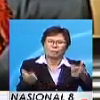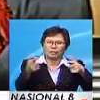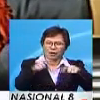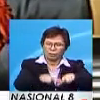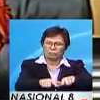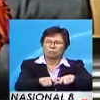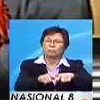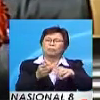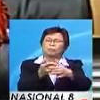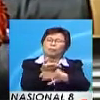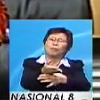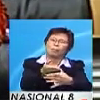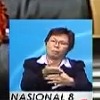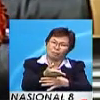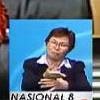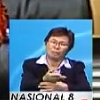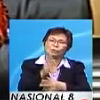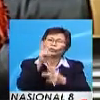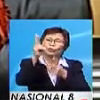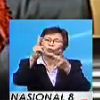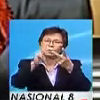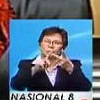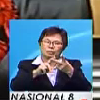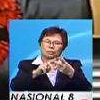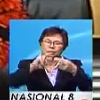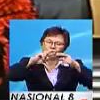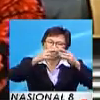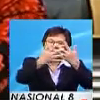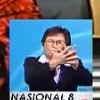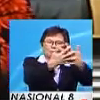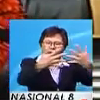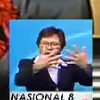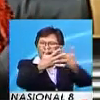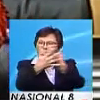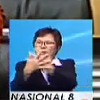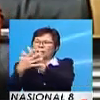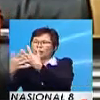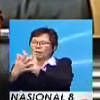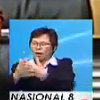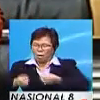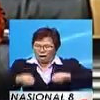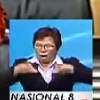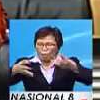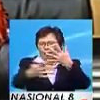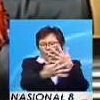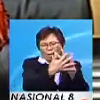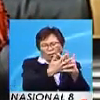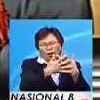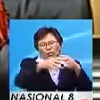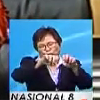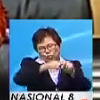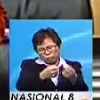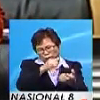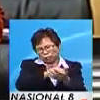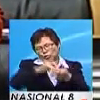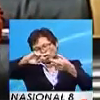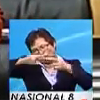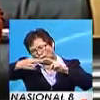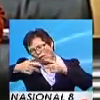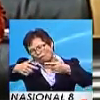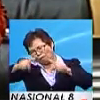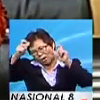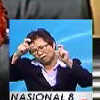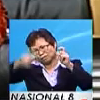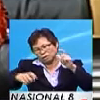pencerobohan yang kedua membaik pulih pagar-pagar rizab lebuh raya yang telah dirosakkan itu dengan kadar